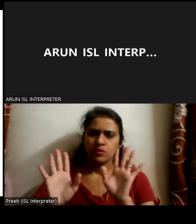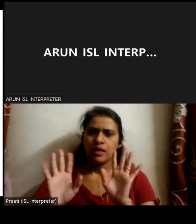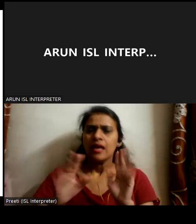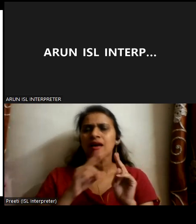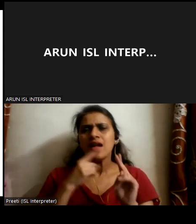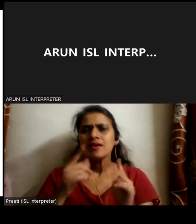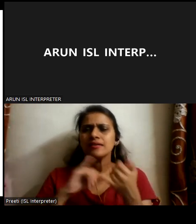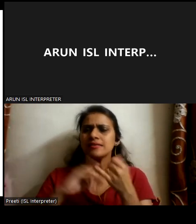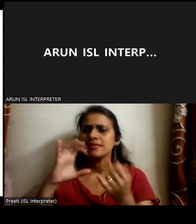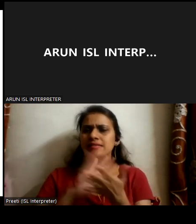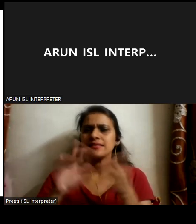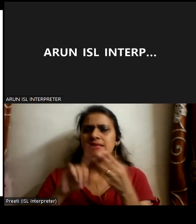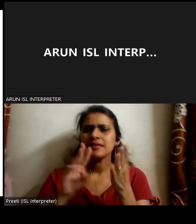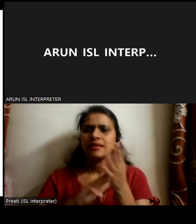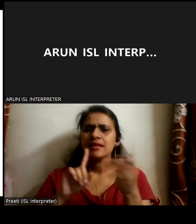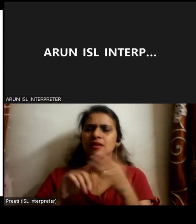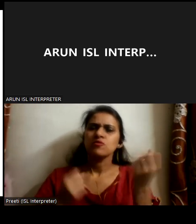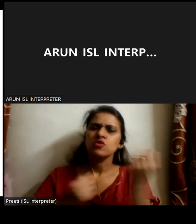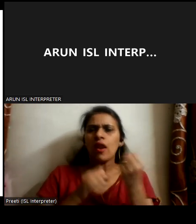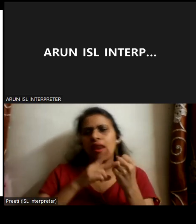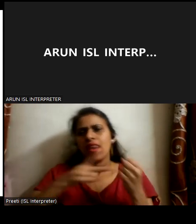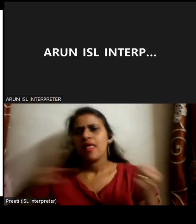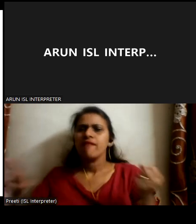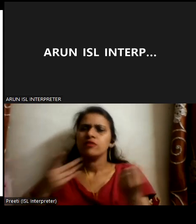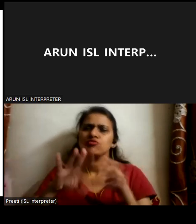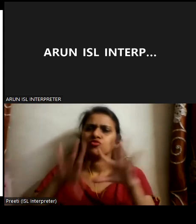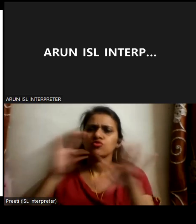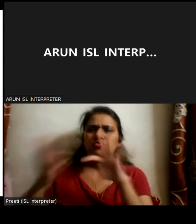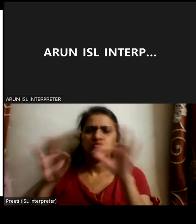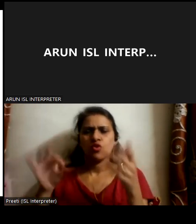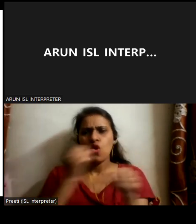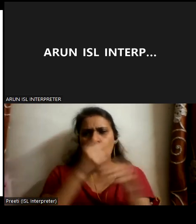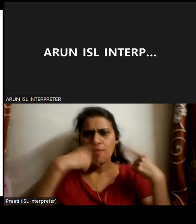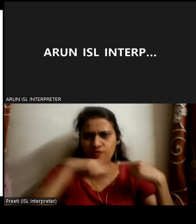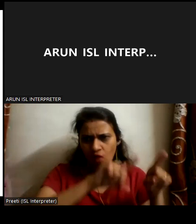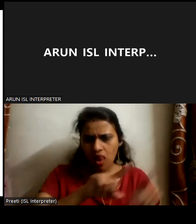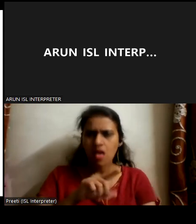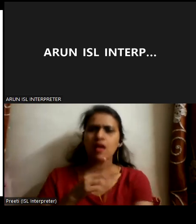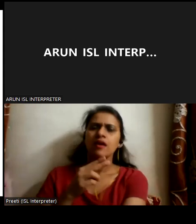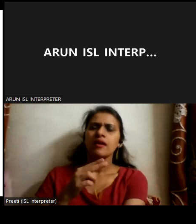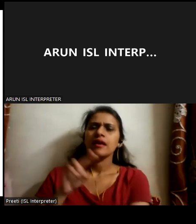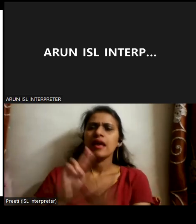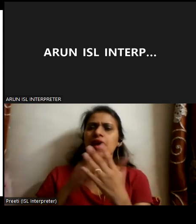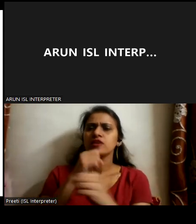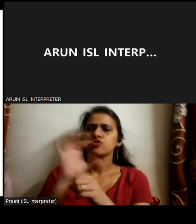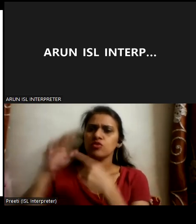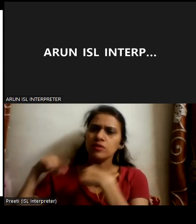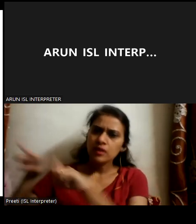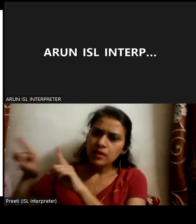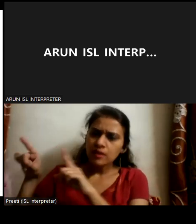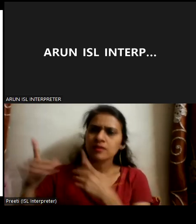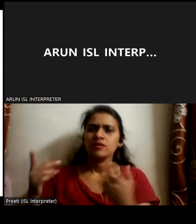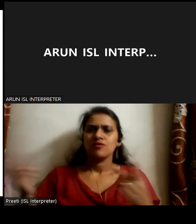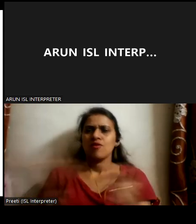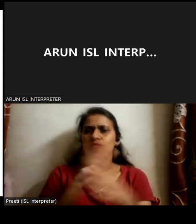सपोर्टेड. दे कैन बी सपोर्टेड एंटायरली बाय गवर्नमेंट, दे कैन बी सपोर्टेड बाय एनजीओस, और थ्रू फंड्स ऑफ